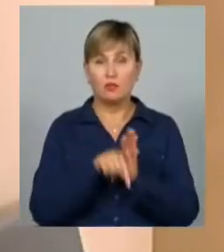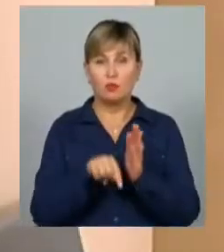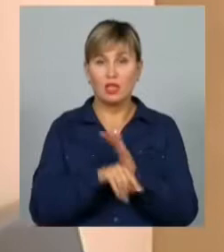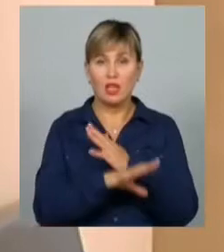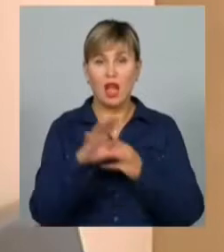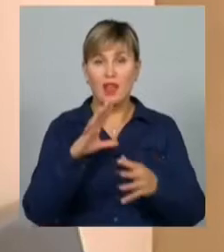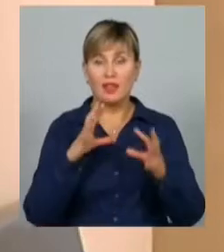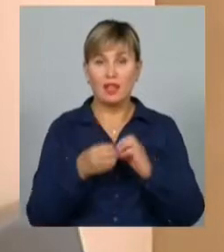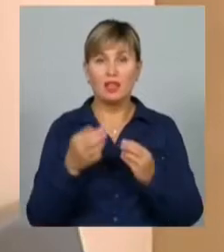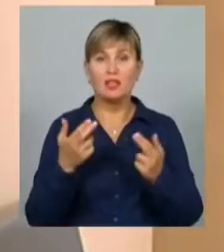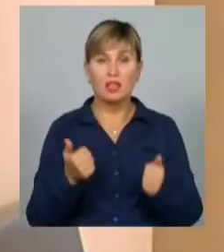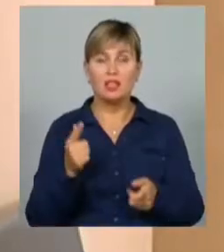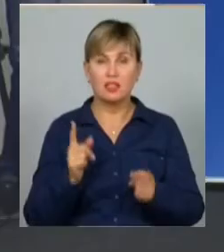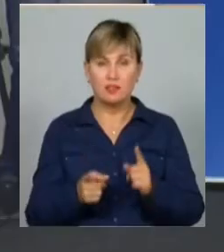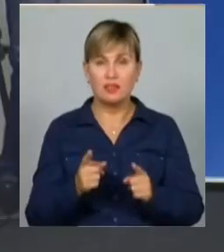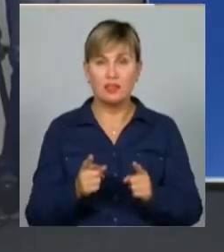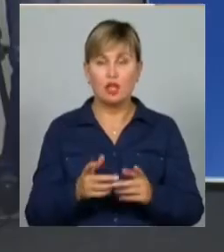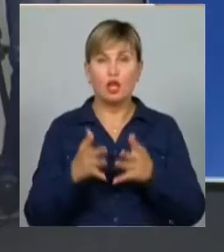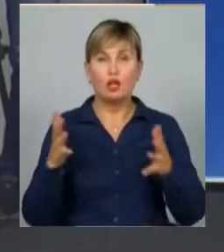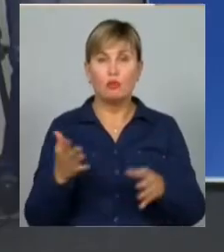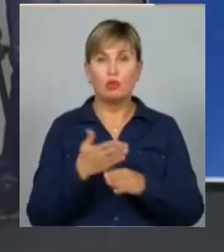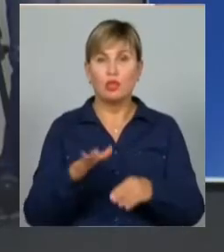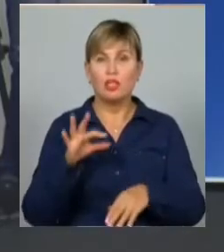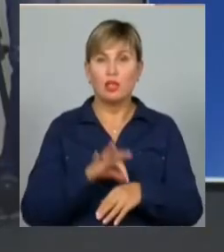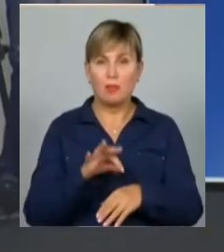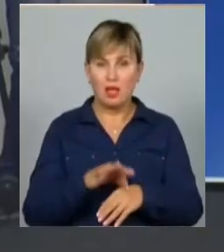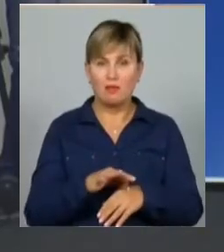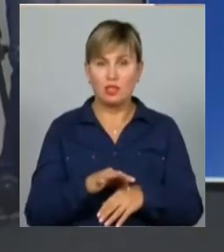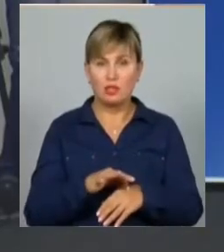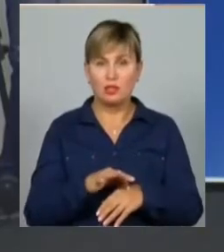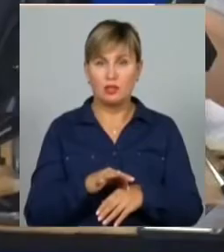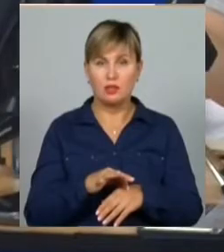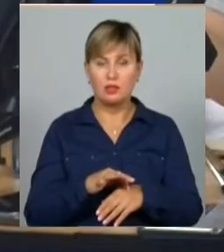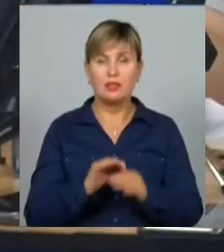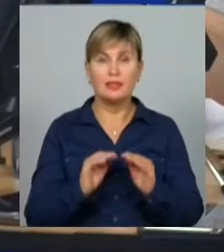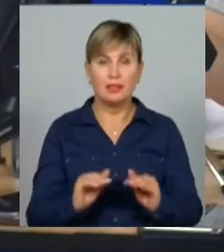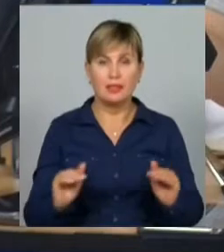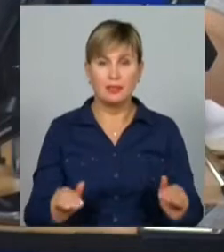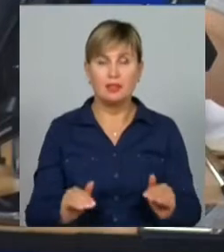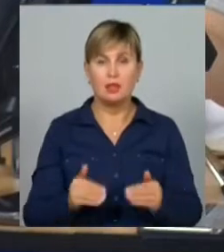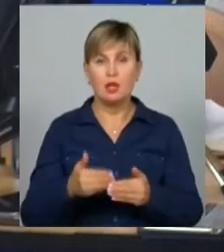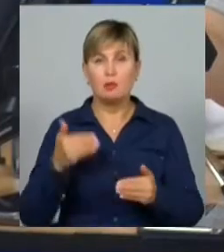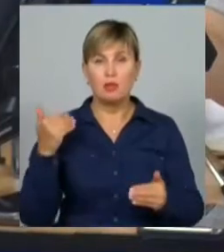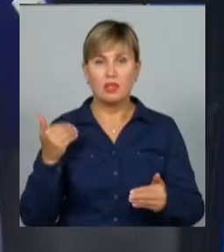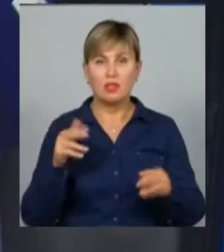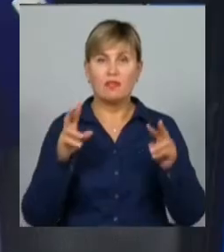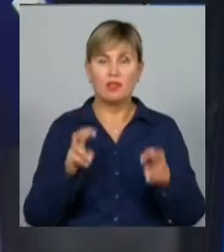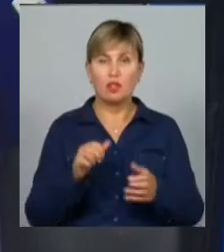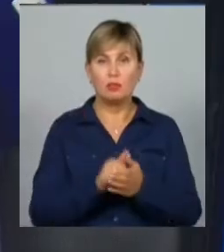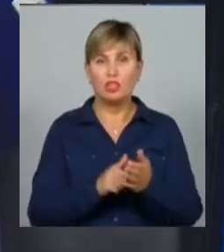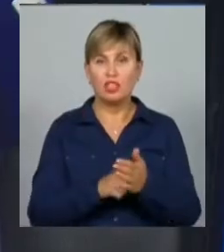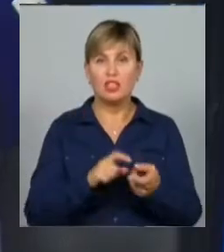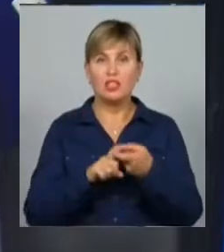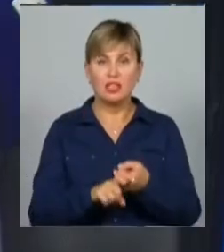заболевших дети. По предварительной версии, причиной заражения стало превышение допустимого количества микробов в